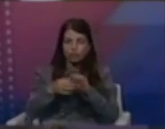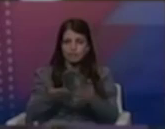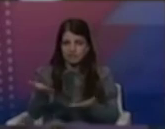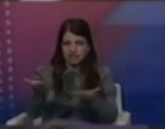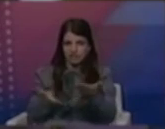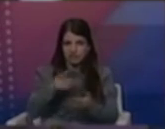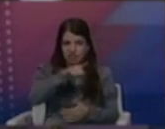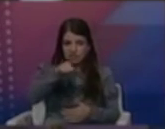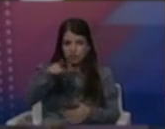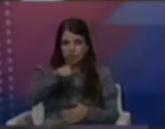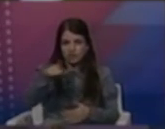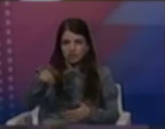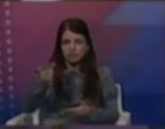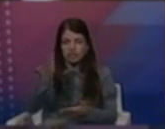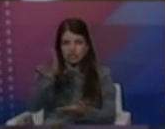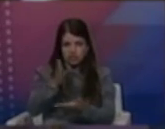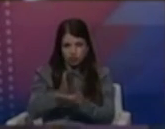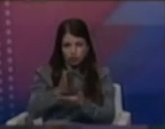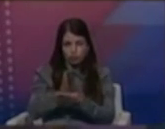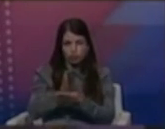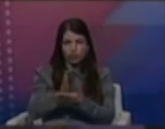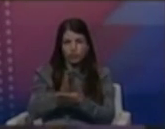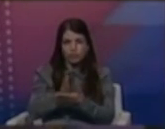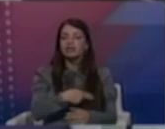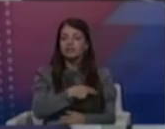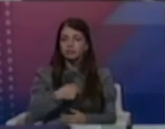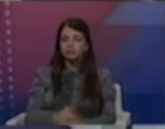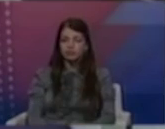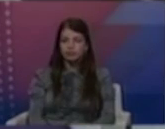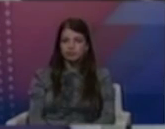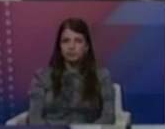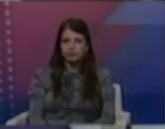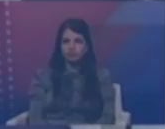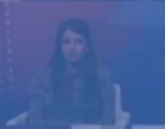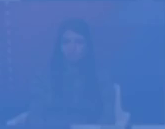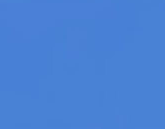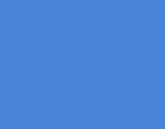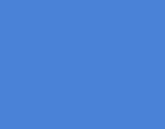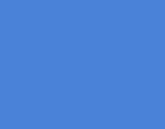servizz ħanoffru ċertezza, ħanoffru l-istabilità u ħanoffru l-aqda f'pajjiżna.